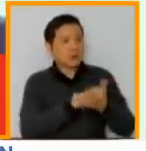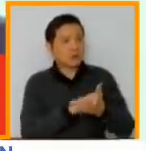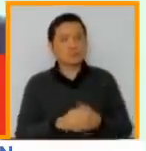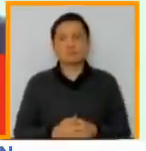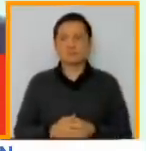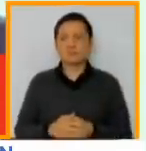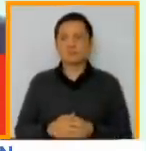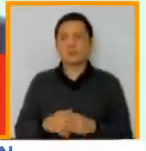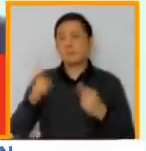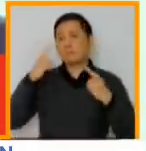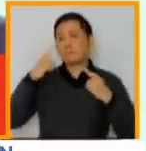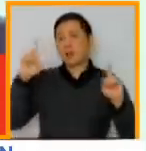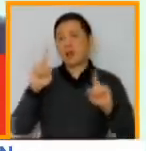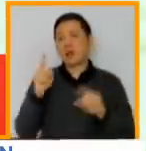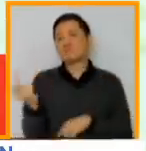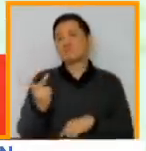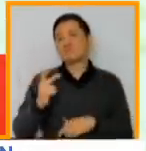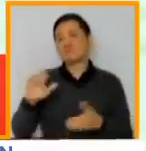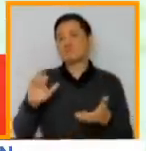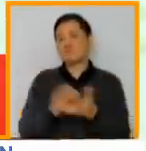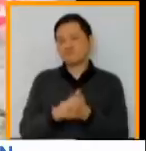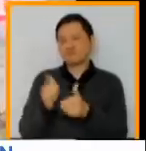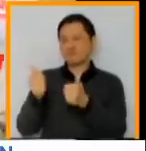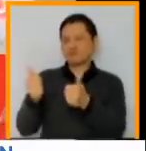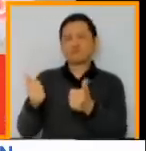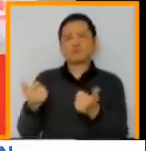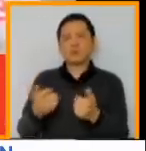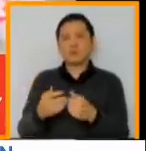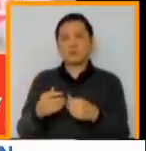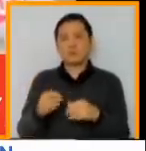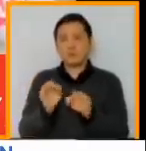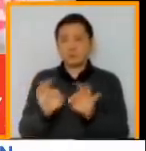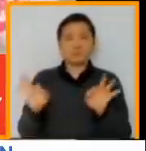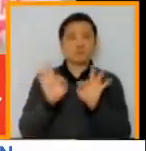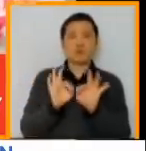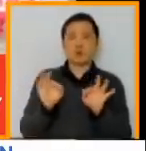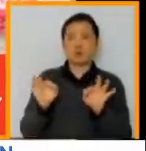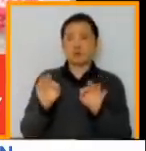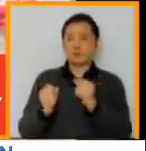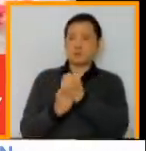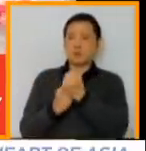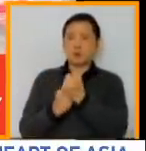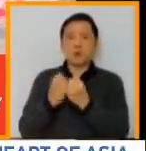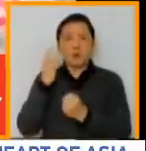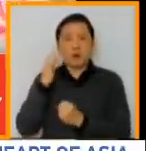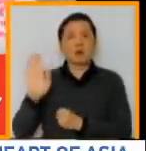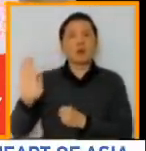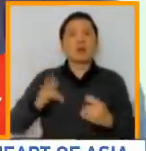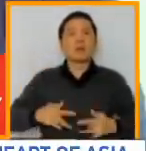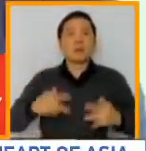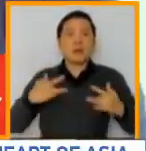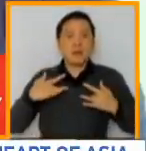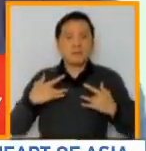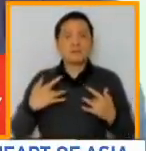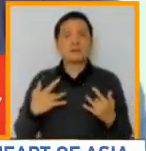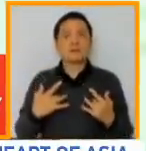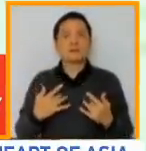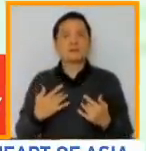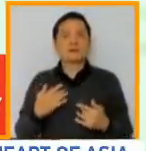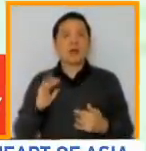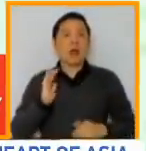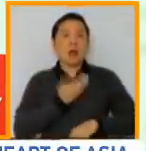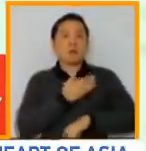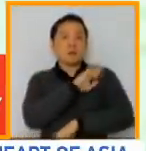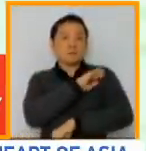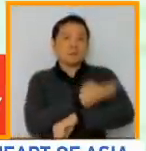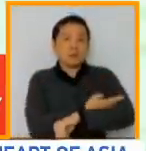I have to be very careful because that's her life. Nagsisimula at natatapos sa anak namin yung aking masasabi